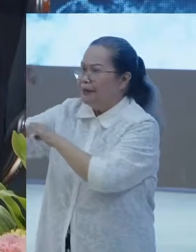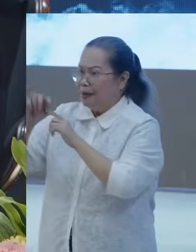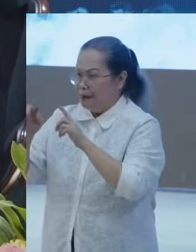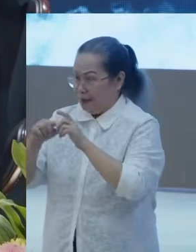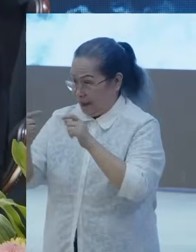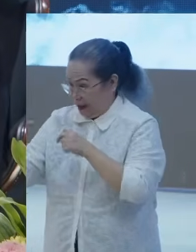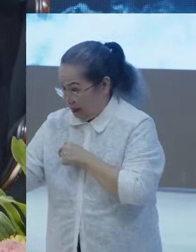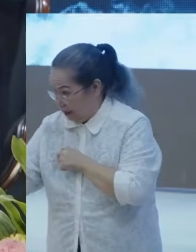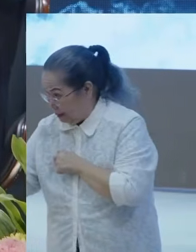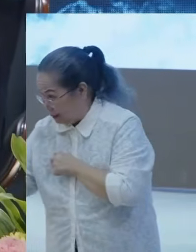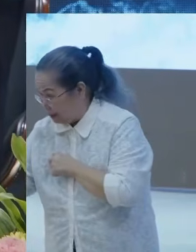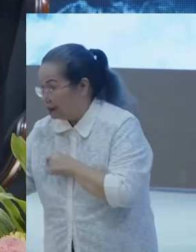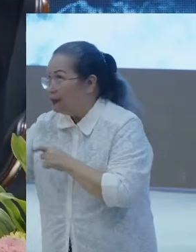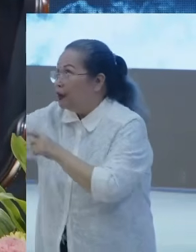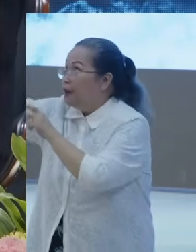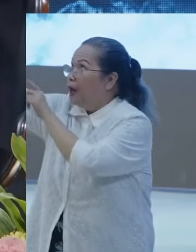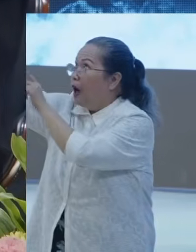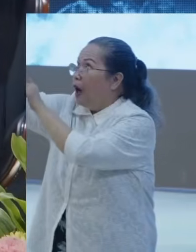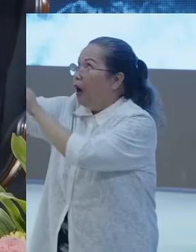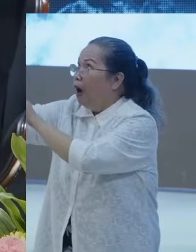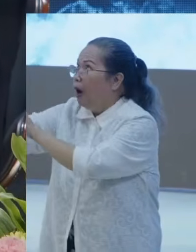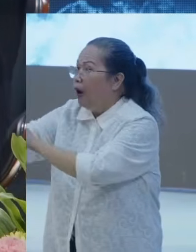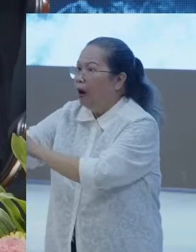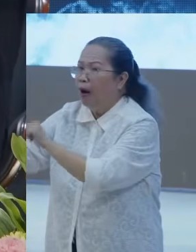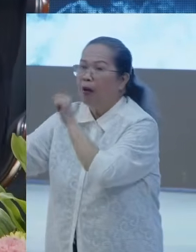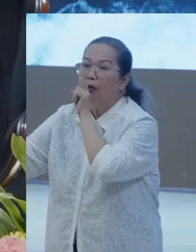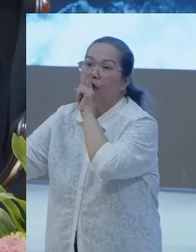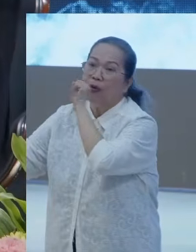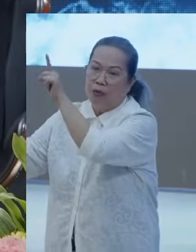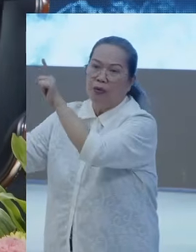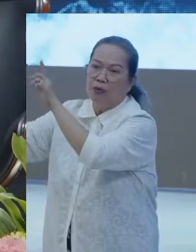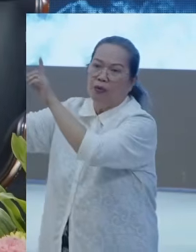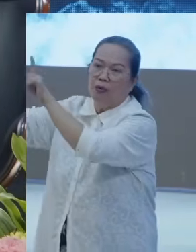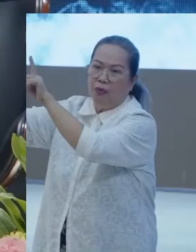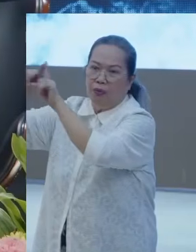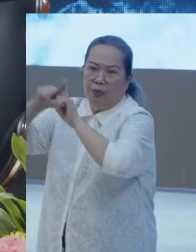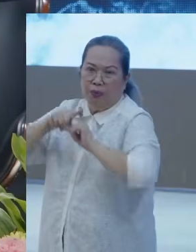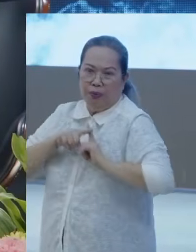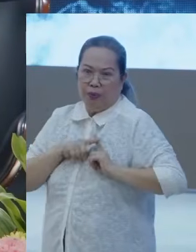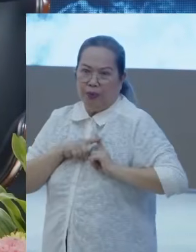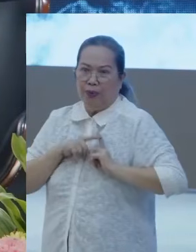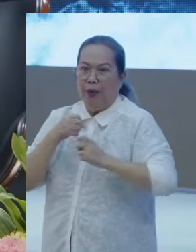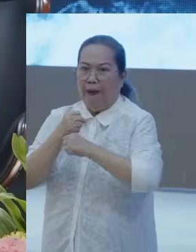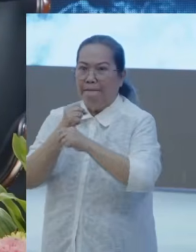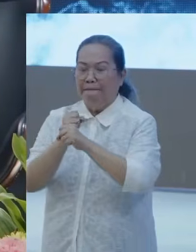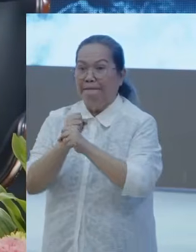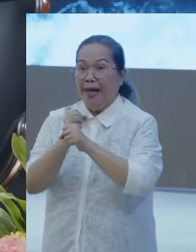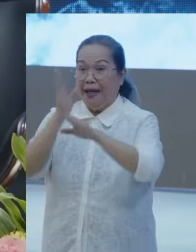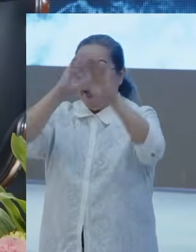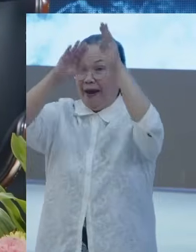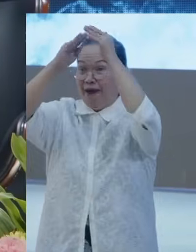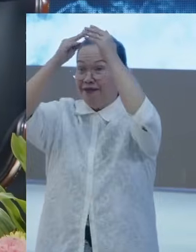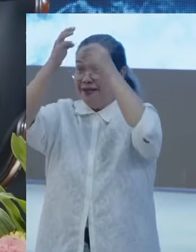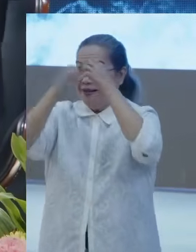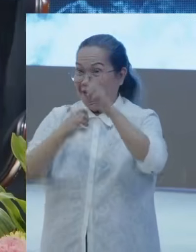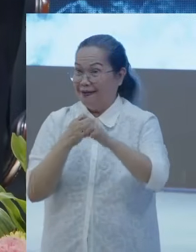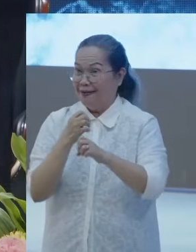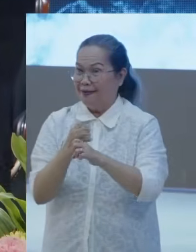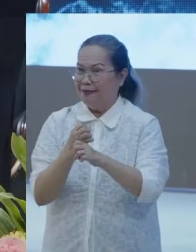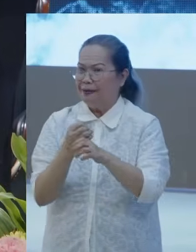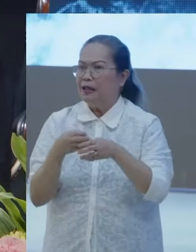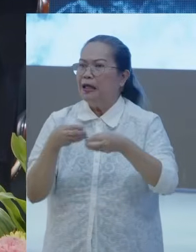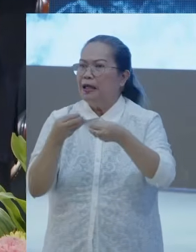huli, nakilala nila ang tunay na Diyos na lumalang ng langit at lupa, na nagbigay ng